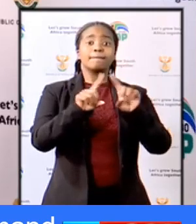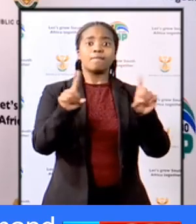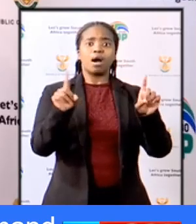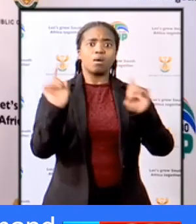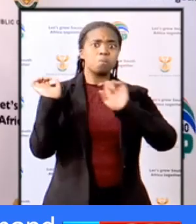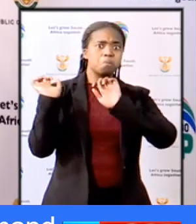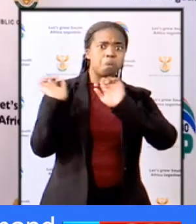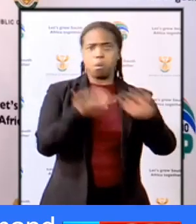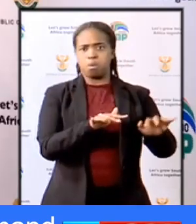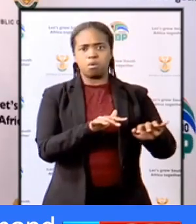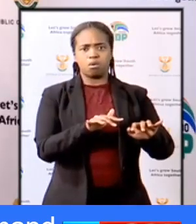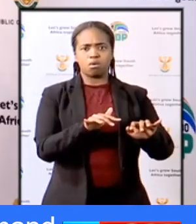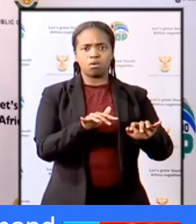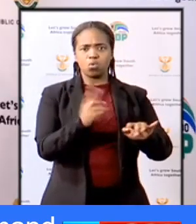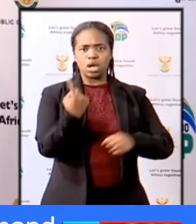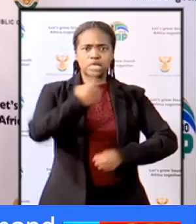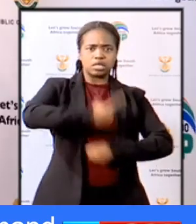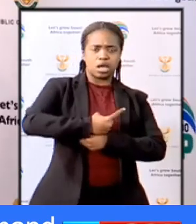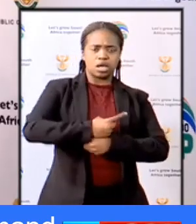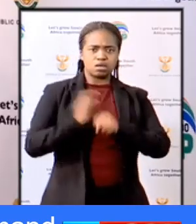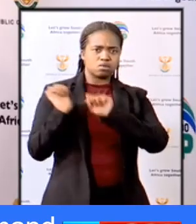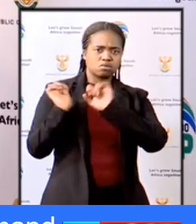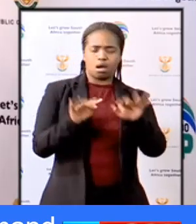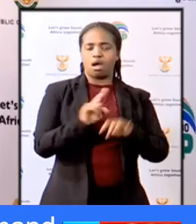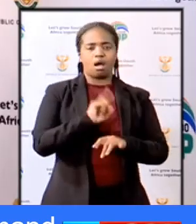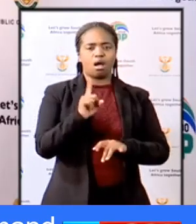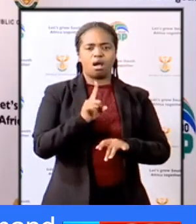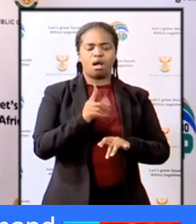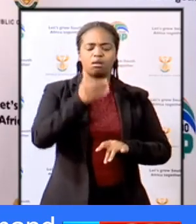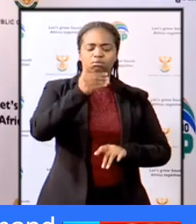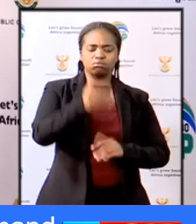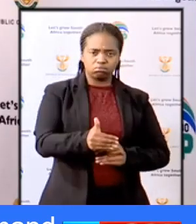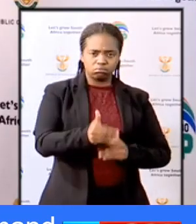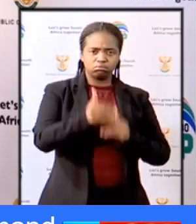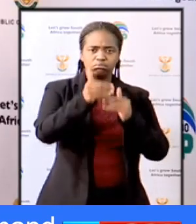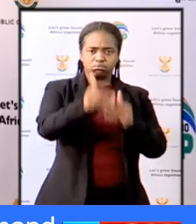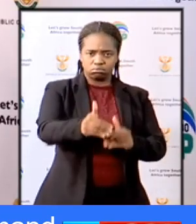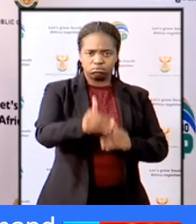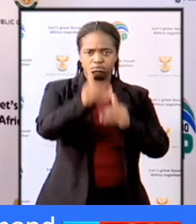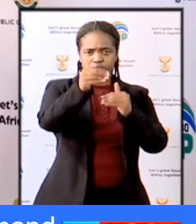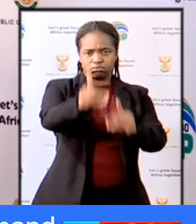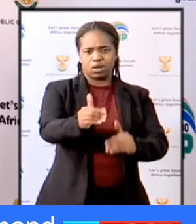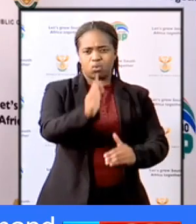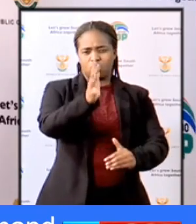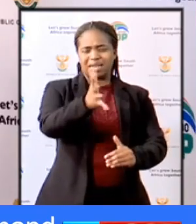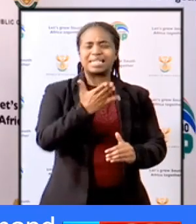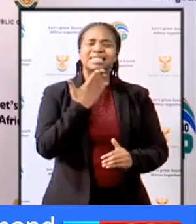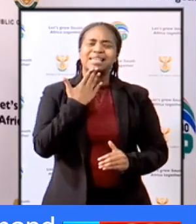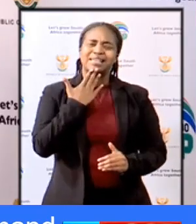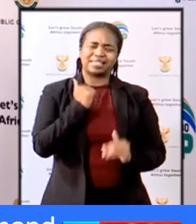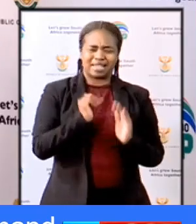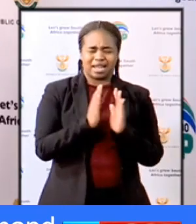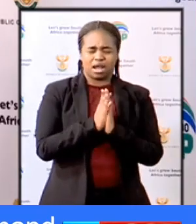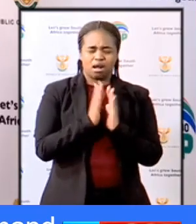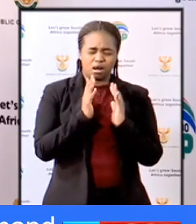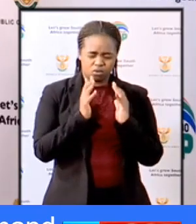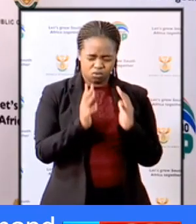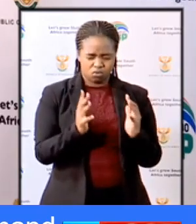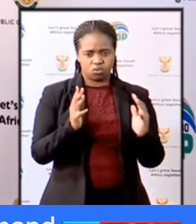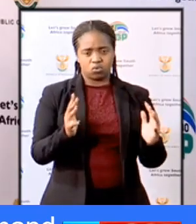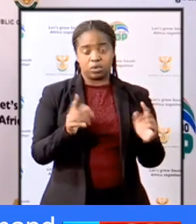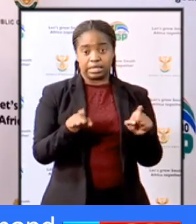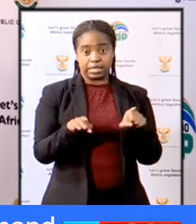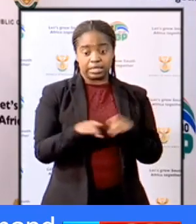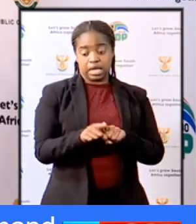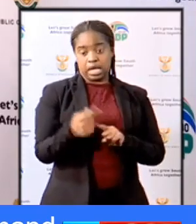akuzovele kuvulwe nje ngelanga elilodwa wonke umuntu kuzoya kancane kancane siyacela ke kakhulu njengoba kade